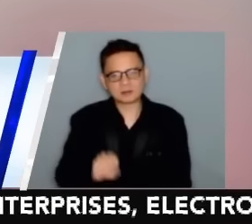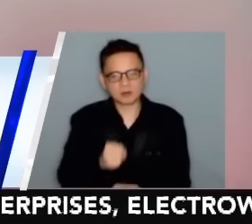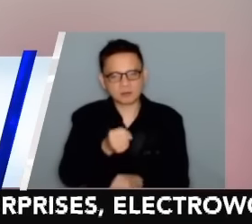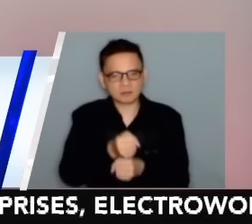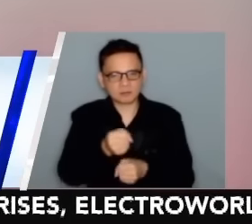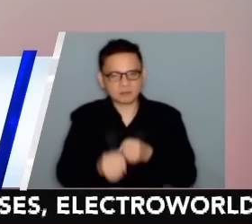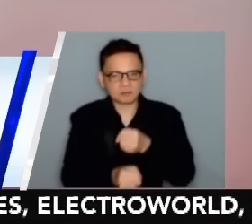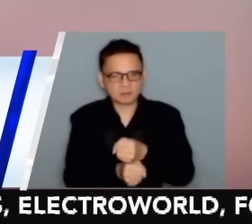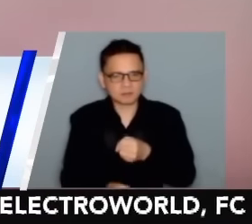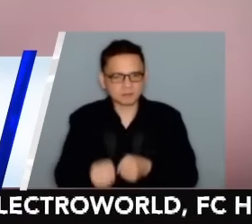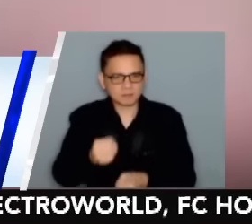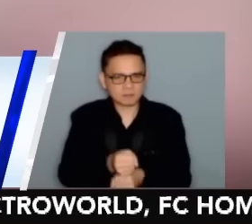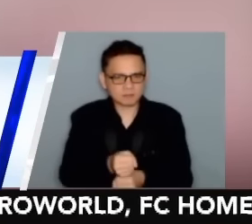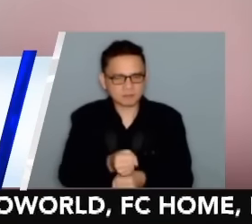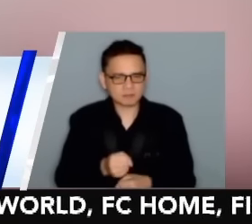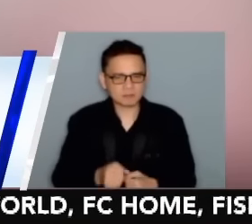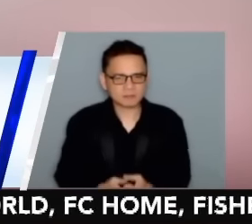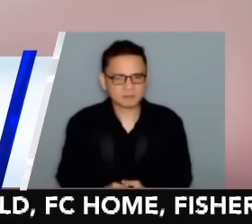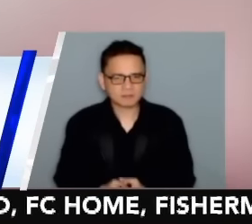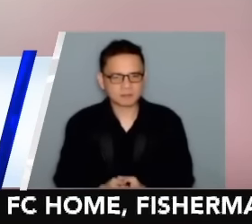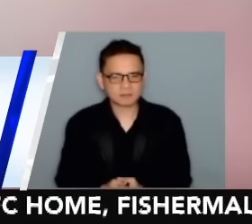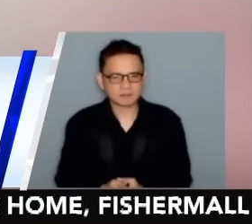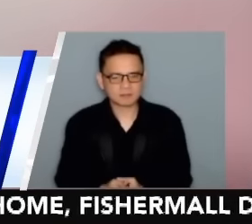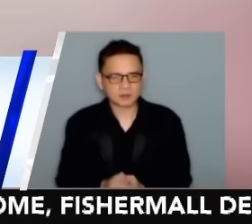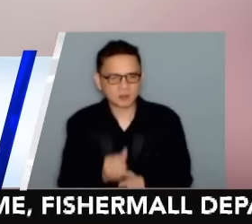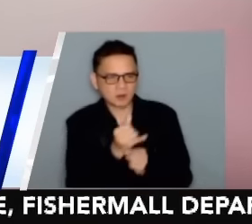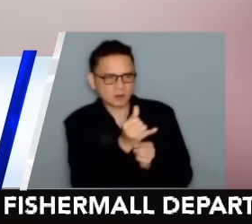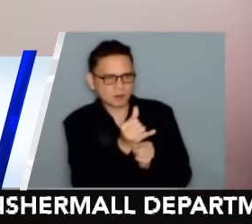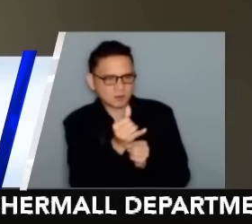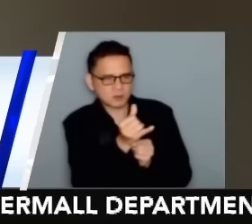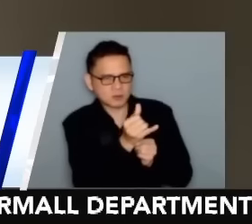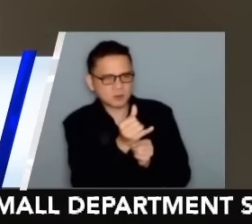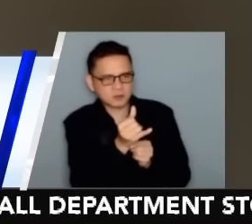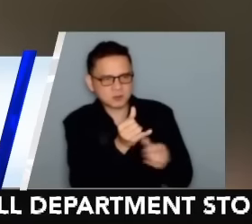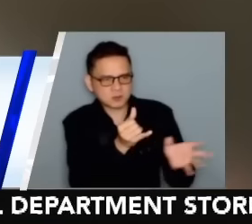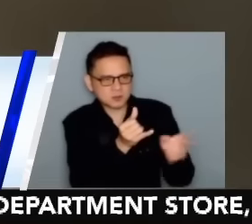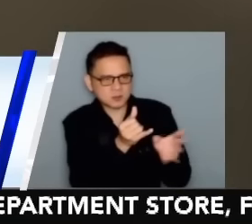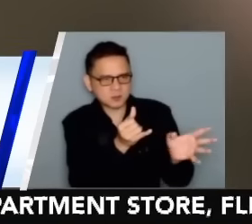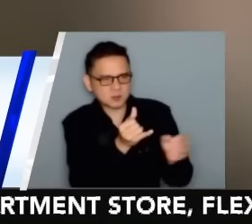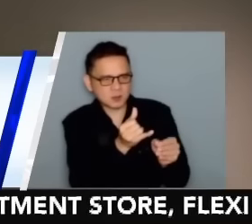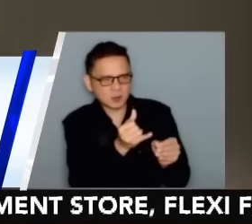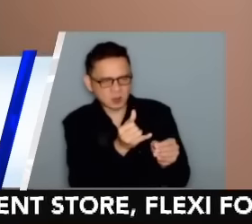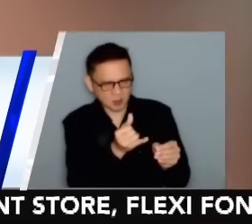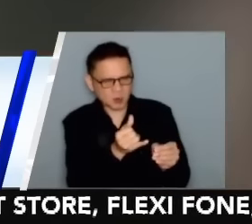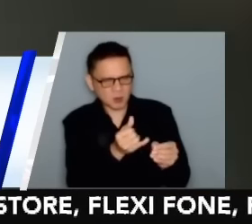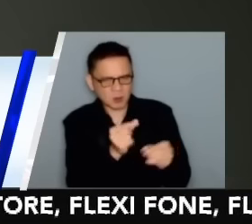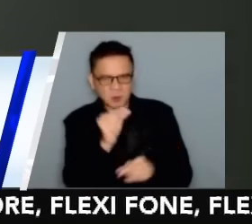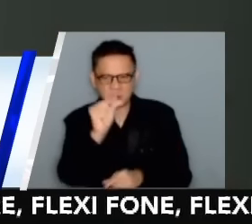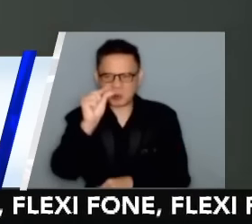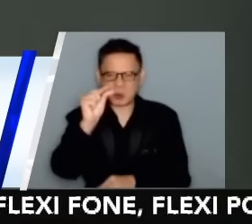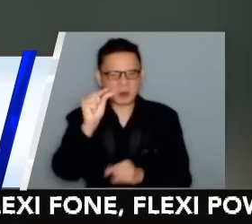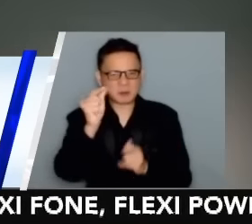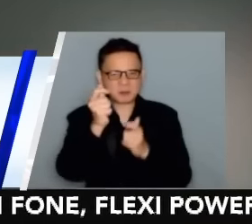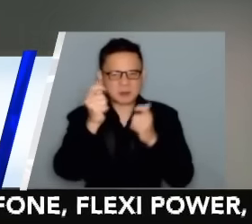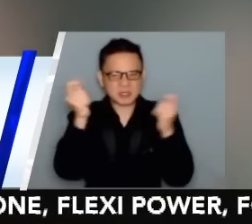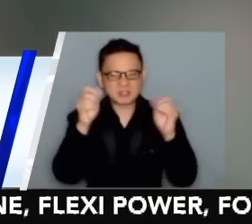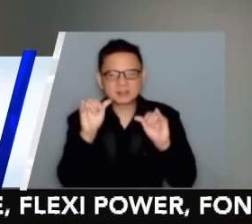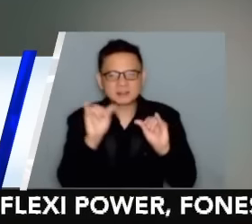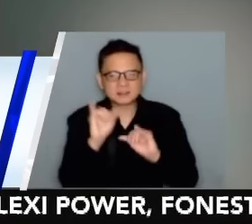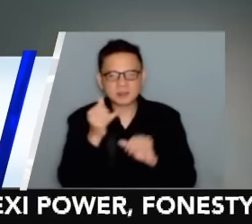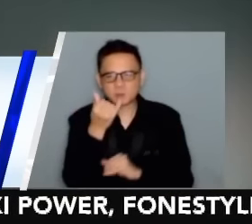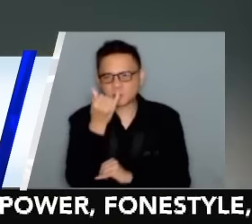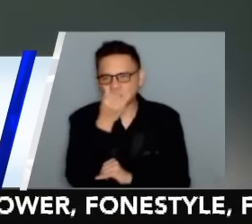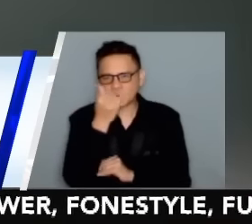Cotabato Ayon uploader ng video sinlaki ng mga butil ng mais ang bumagsak nao ng malakas na